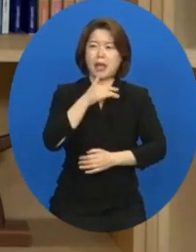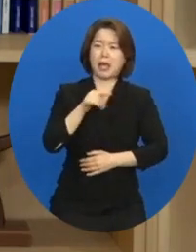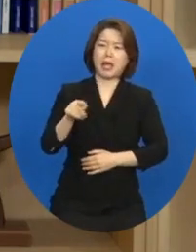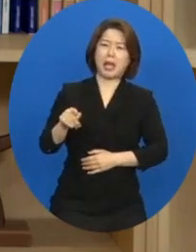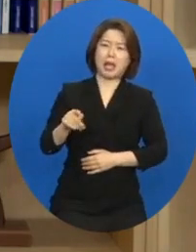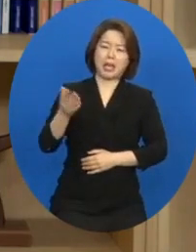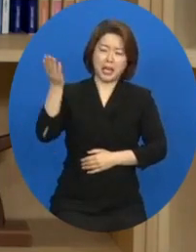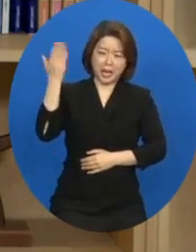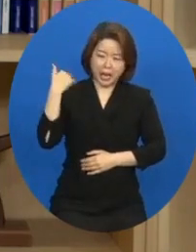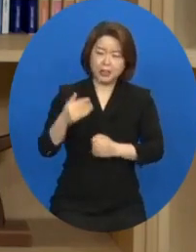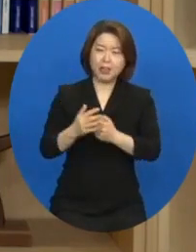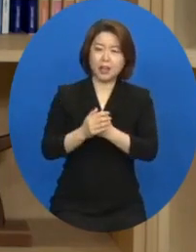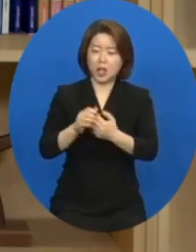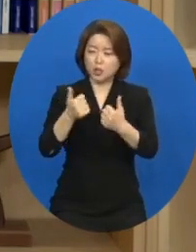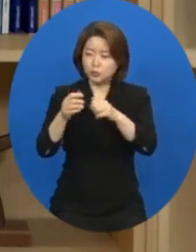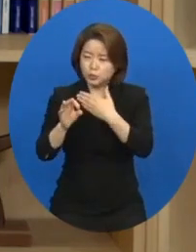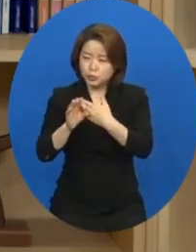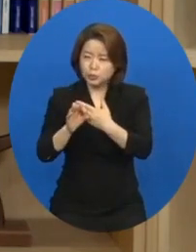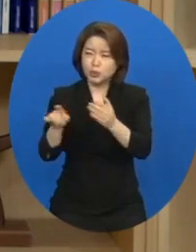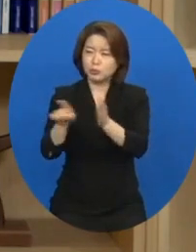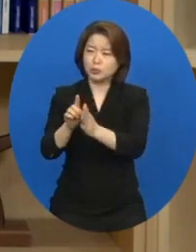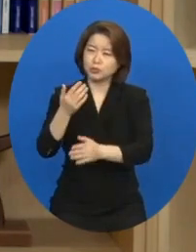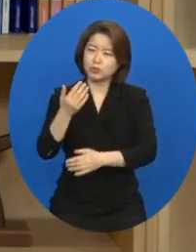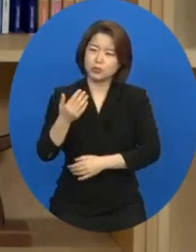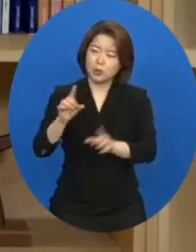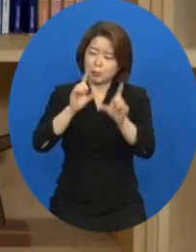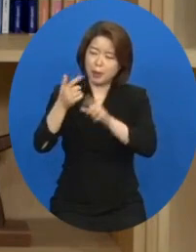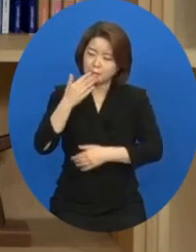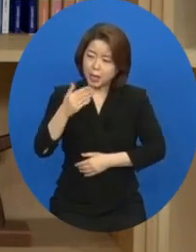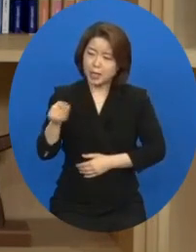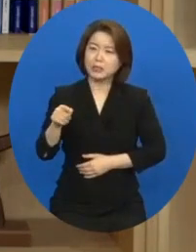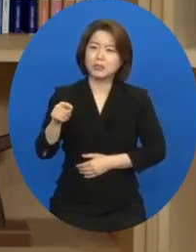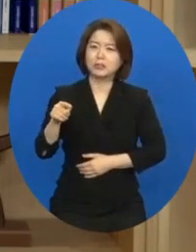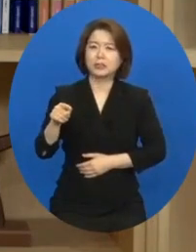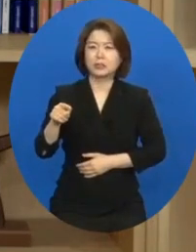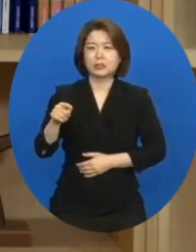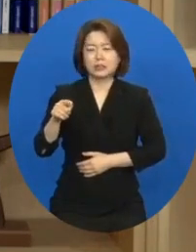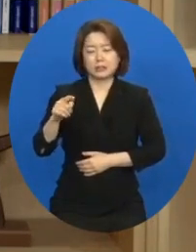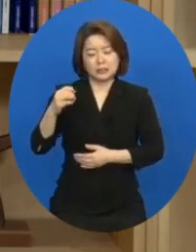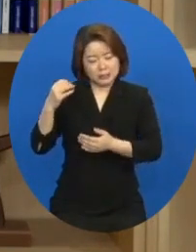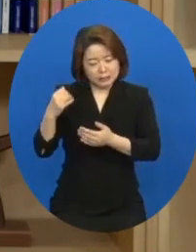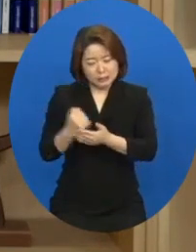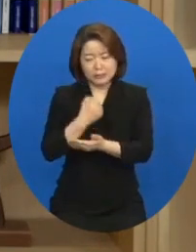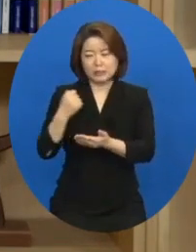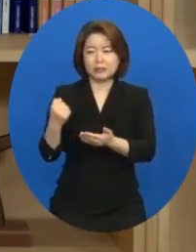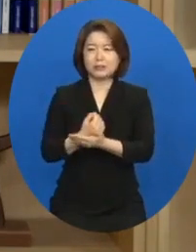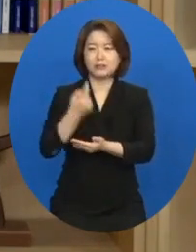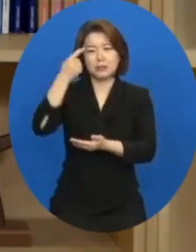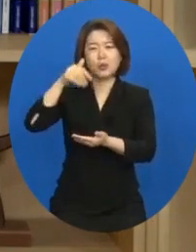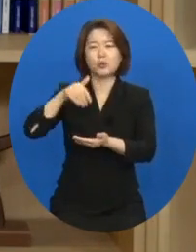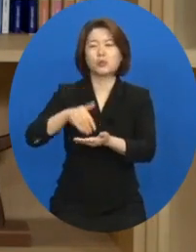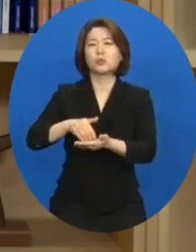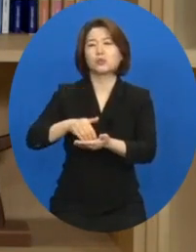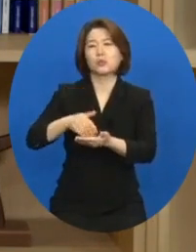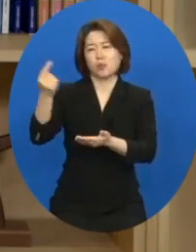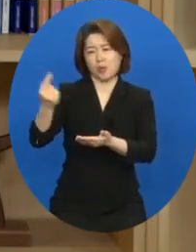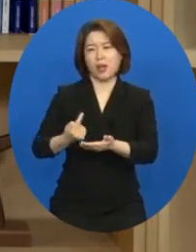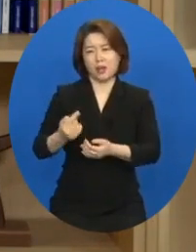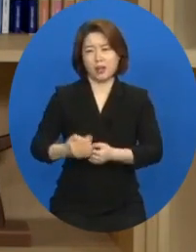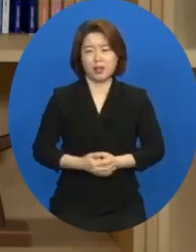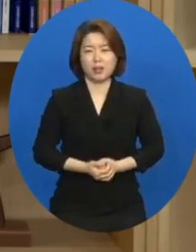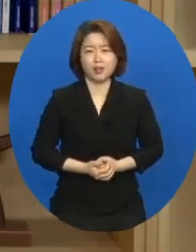짝 내가 죽었으면 믿고 살 껄 이런 참 기가 막힌 탄식을 하게 될 때가 옵니다